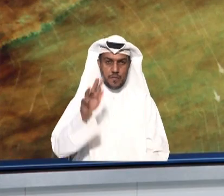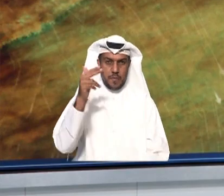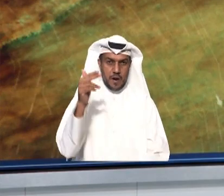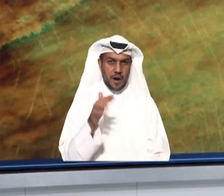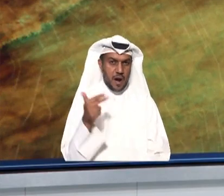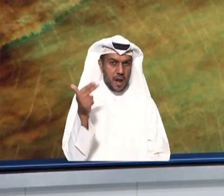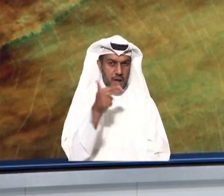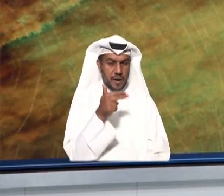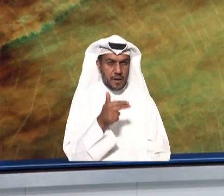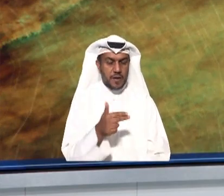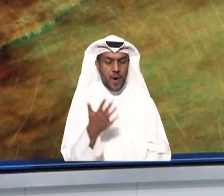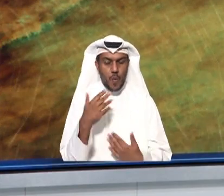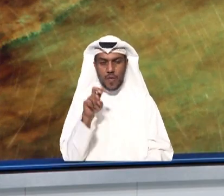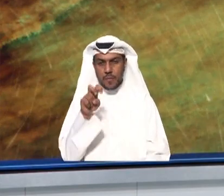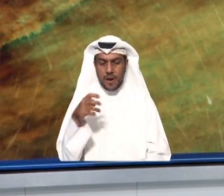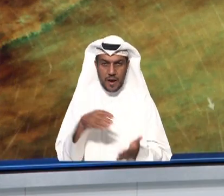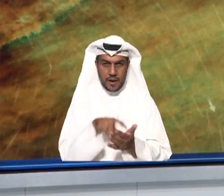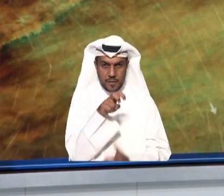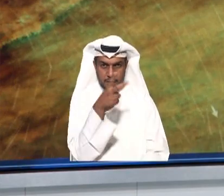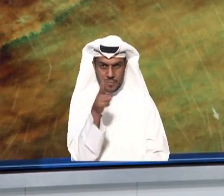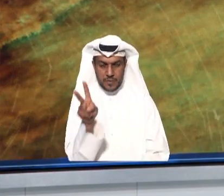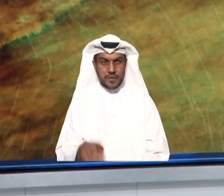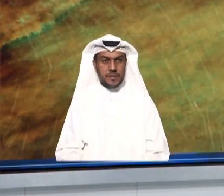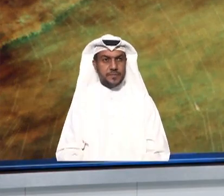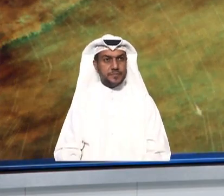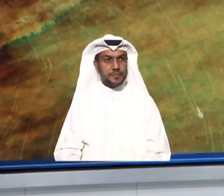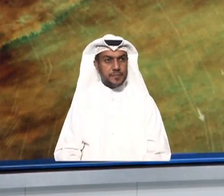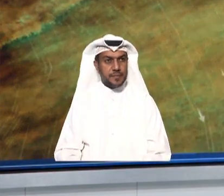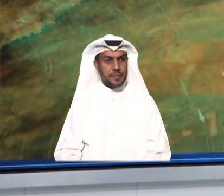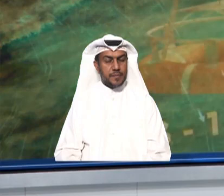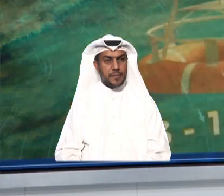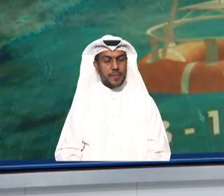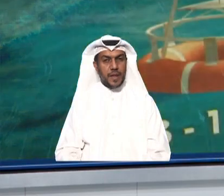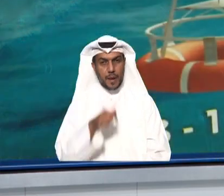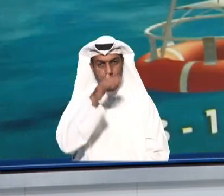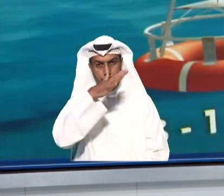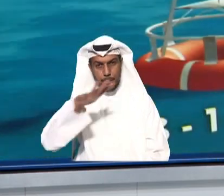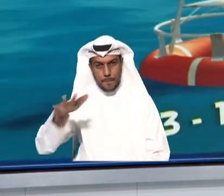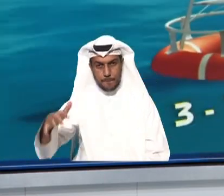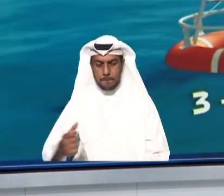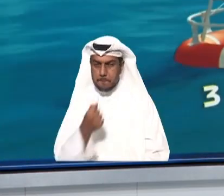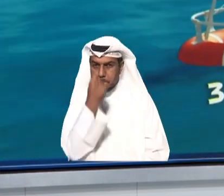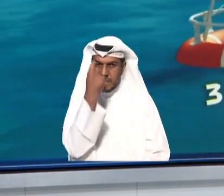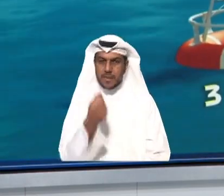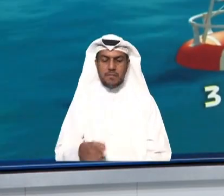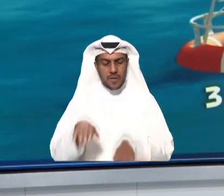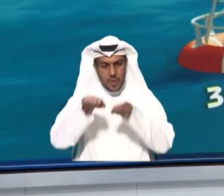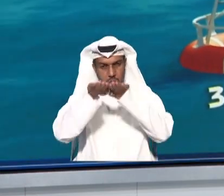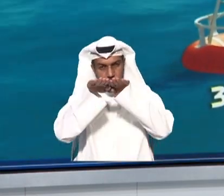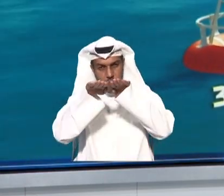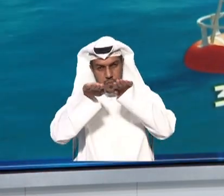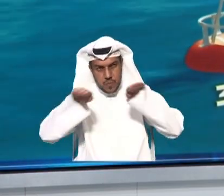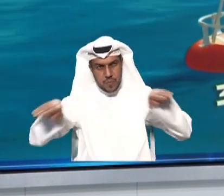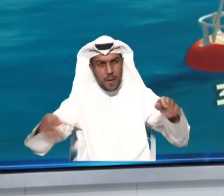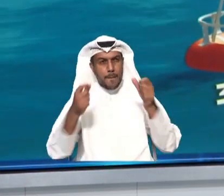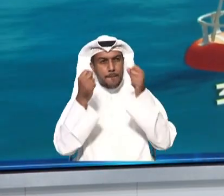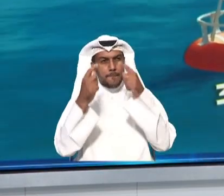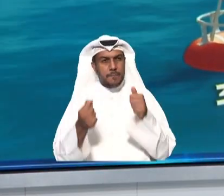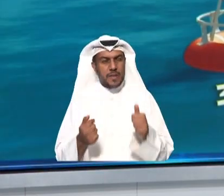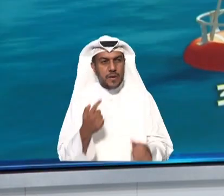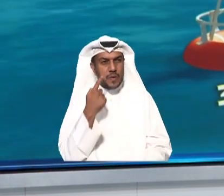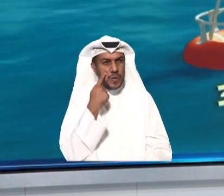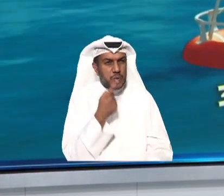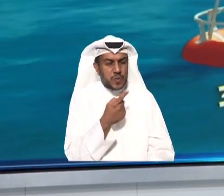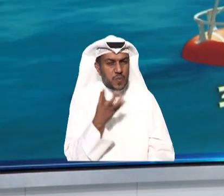متقلب الاتجاه 8 إلى 28 كيلومتر في الساعة. البحر خلال يوم الغد راح يكون خفيف إلى معتدل الموج، يصل